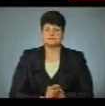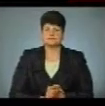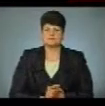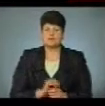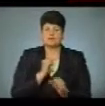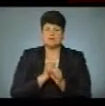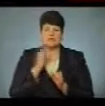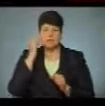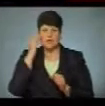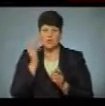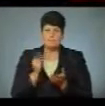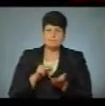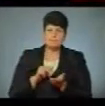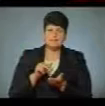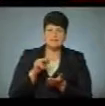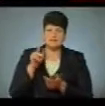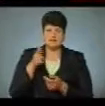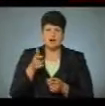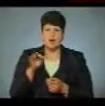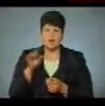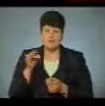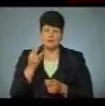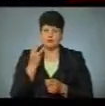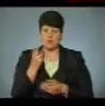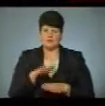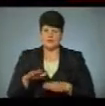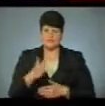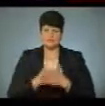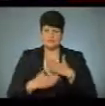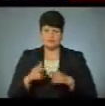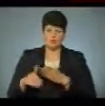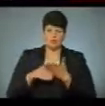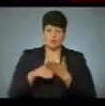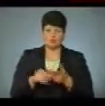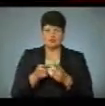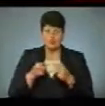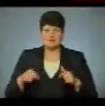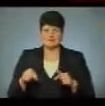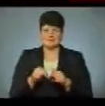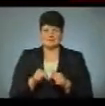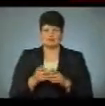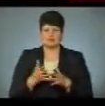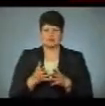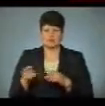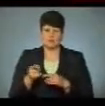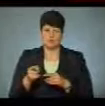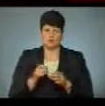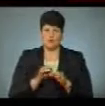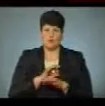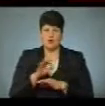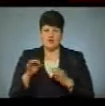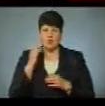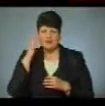Здійснити мрію – піднятися на Говерло. Трьом дітям з інвалідністю допоможуть організатори тернопільського проекту «Мрія на всіх».